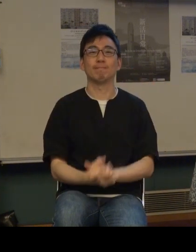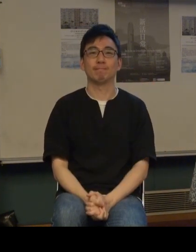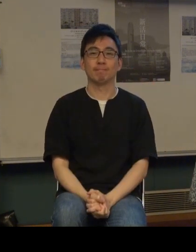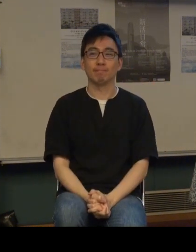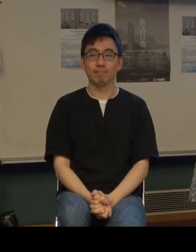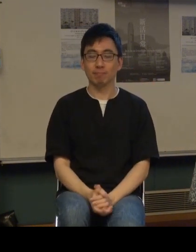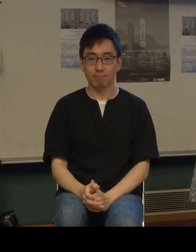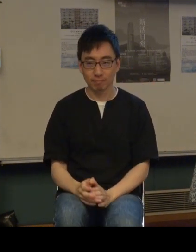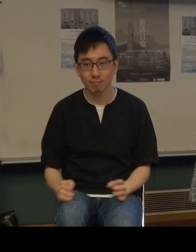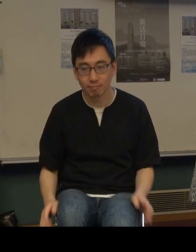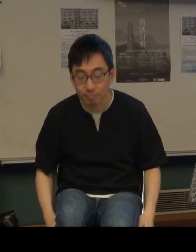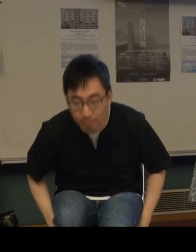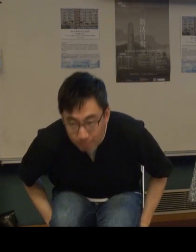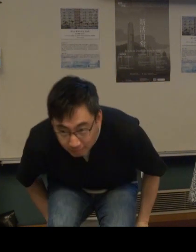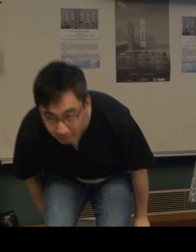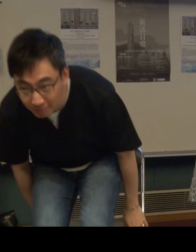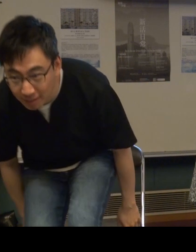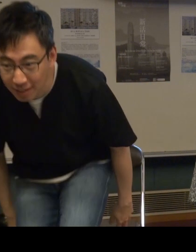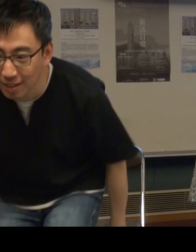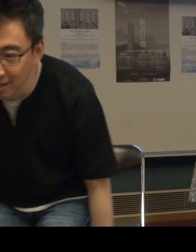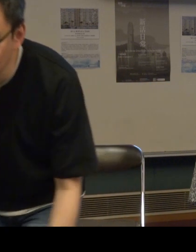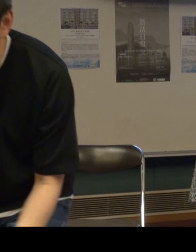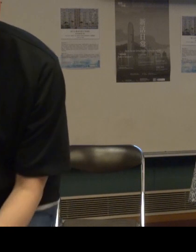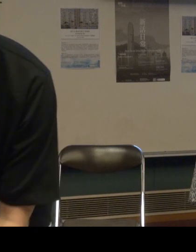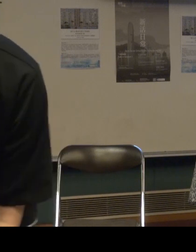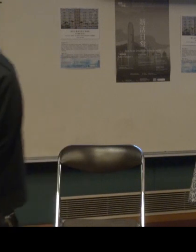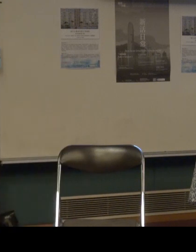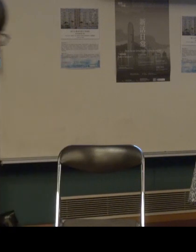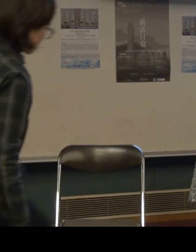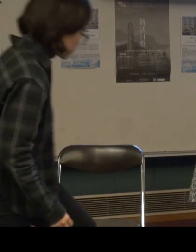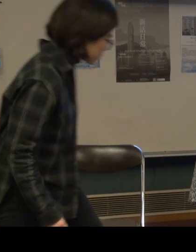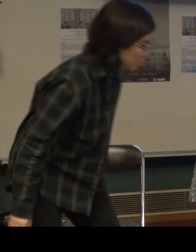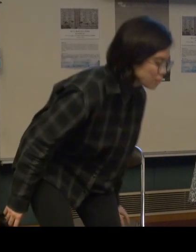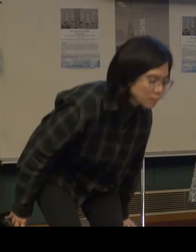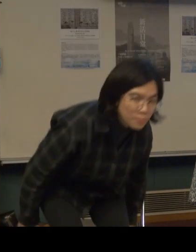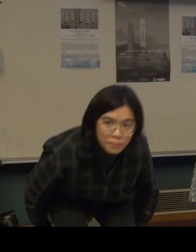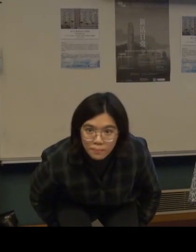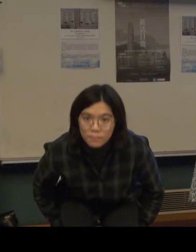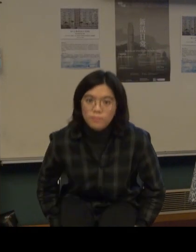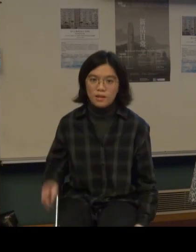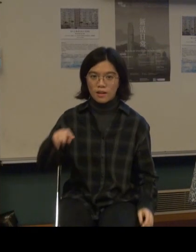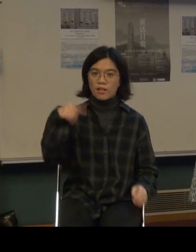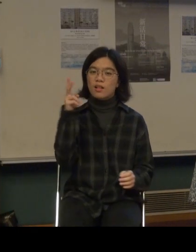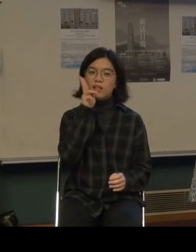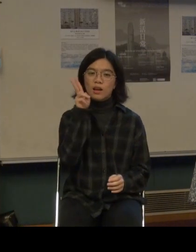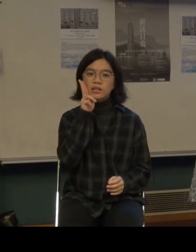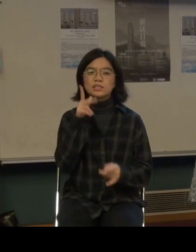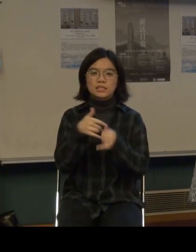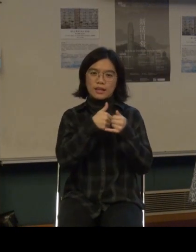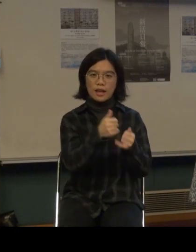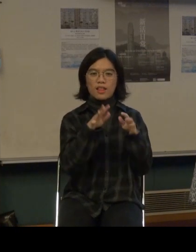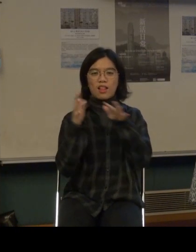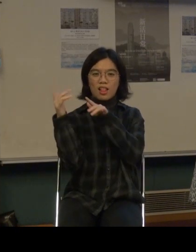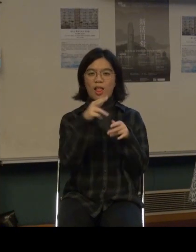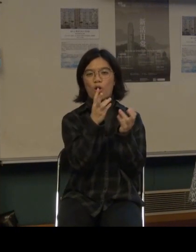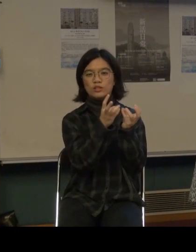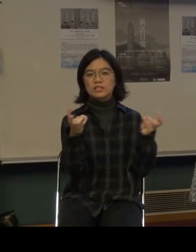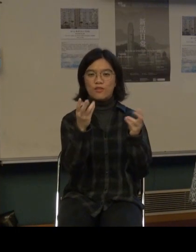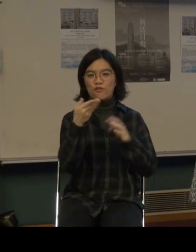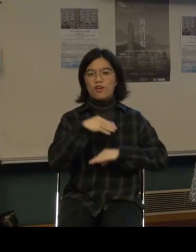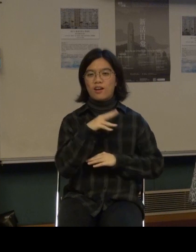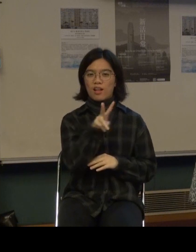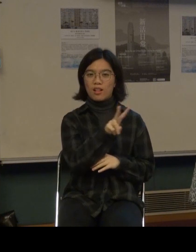除了灣仔街市之外，其實中環街市咧都是另一個例子咧，係做到呢個咁樣嘅流線型嘅風格。咁但係佢就冇灣仔街